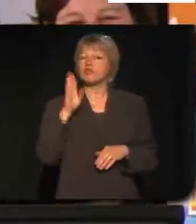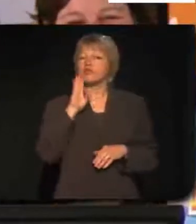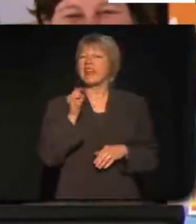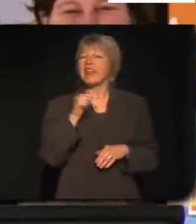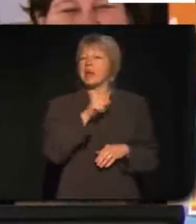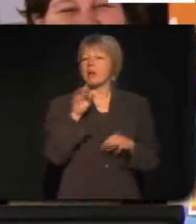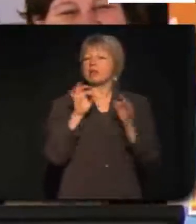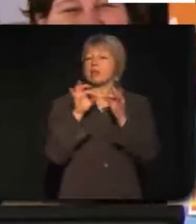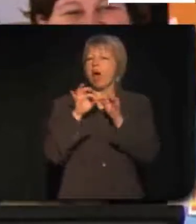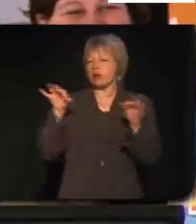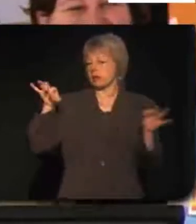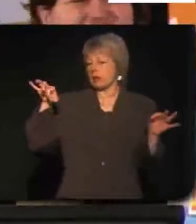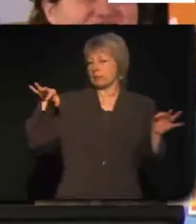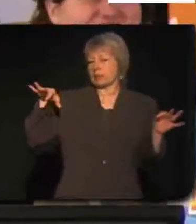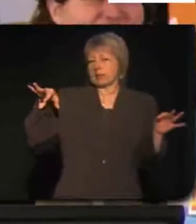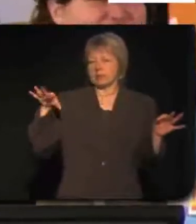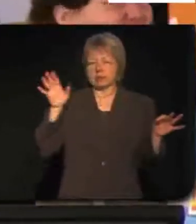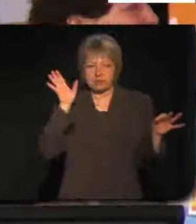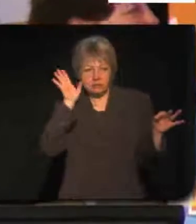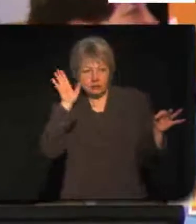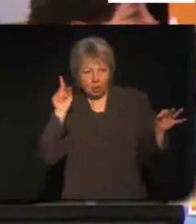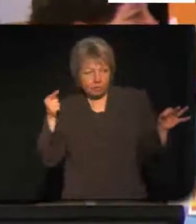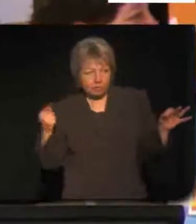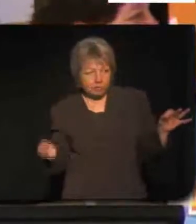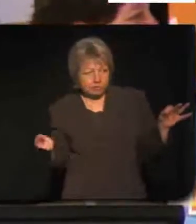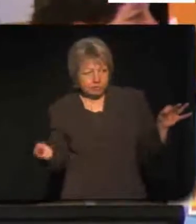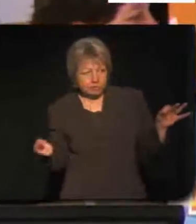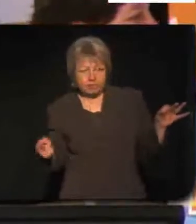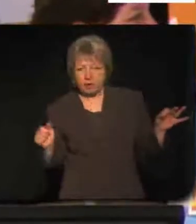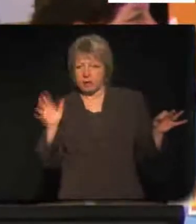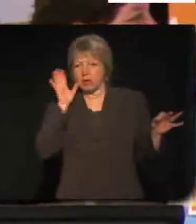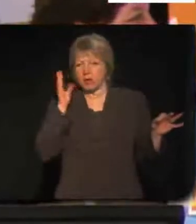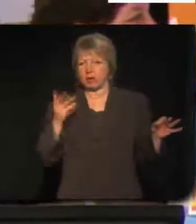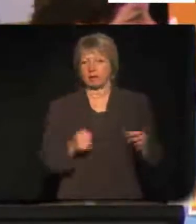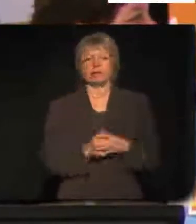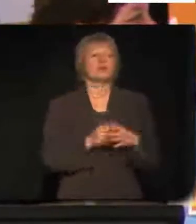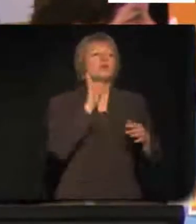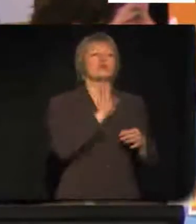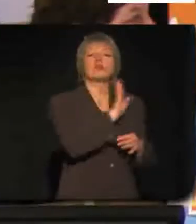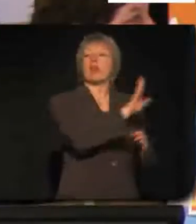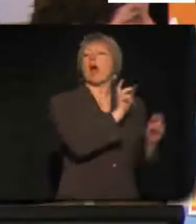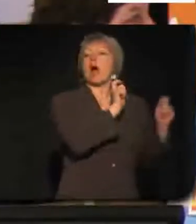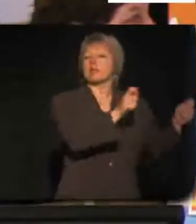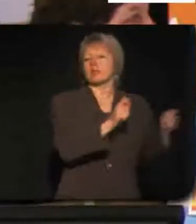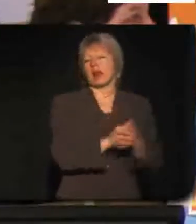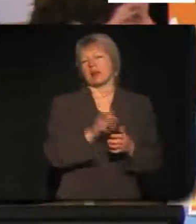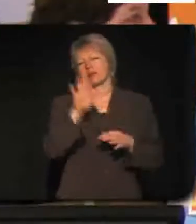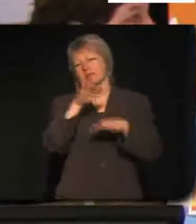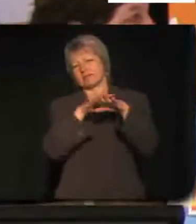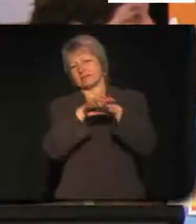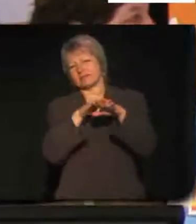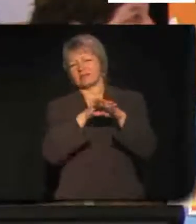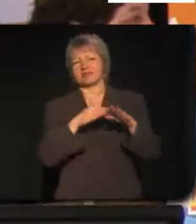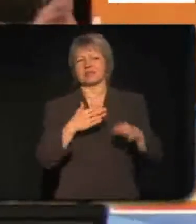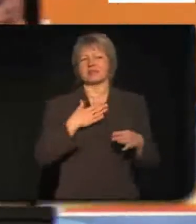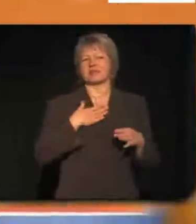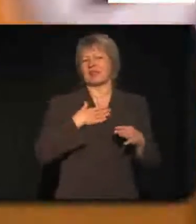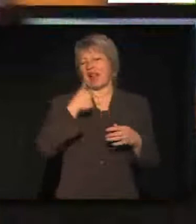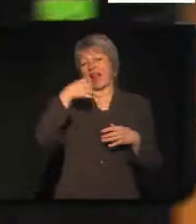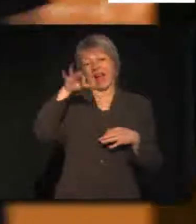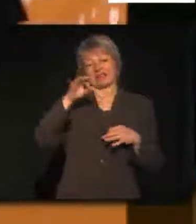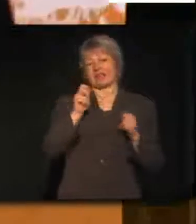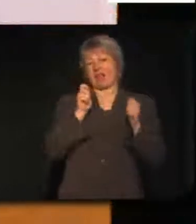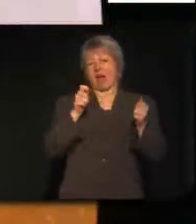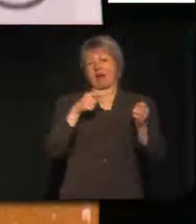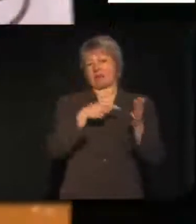danke ähm stell den Antrag bitte vor bitte nachsehen mit mir ist der einzige Antrag den ich in diesem Video stelle